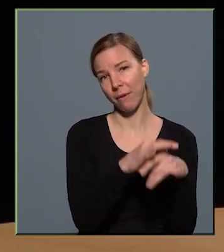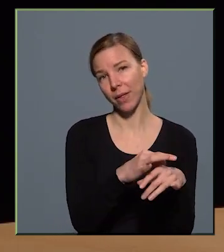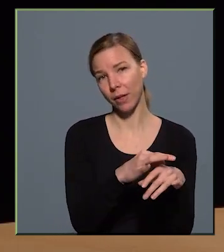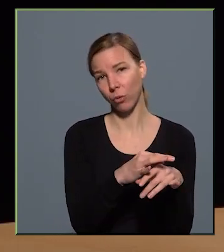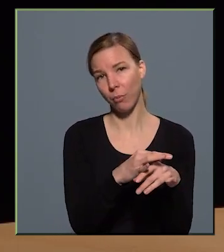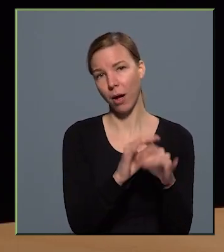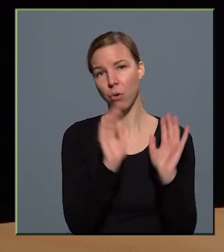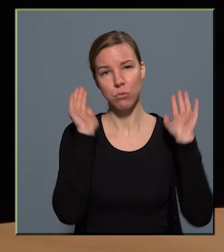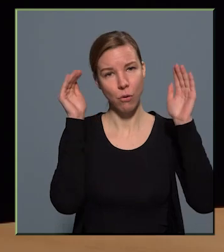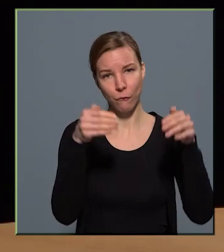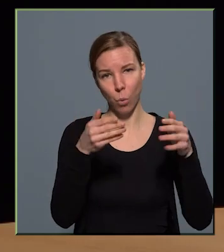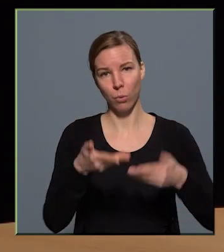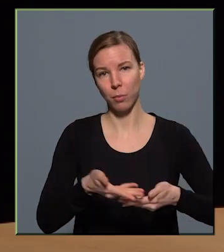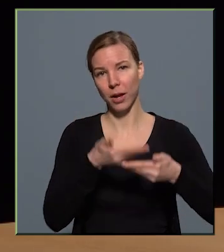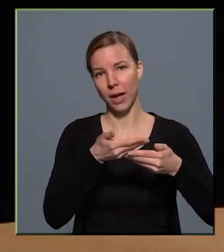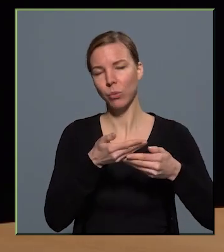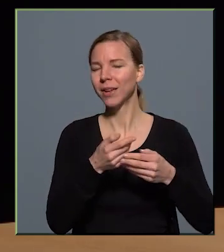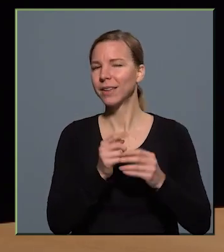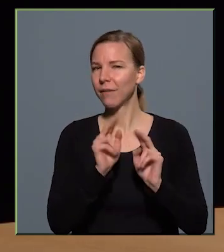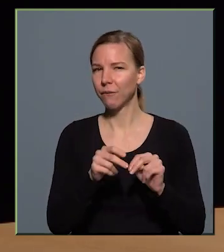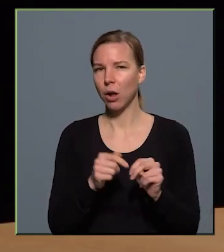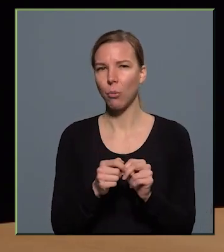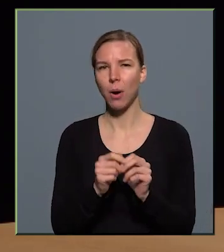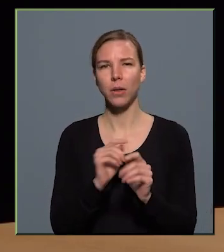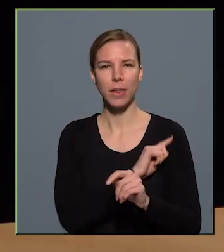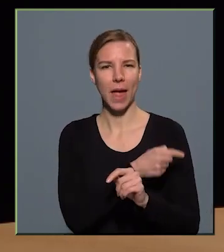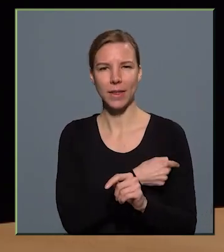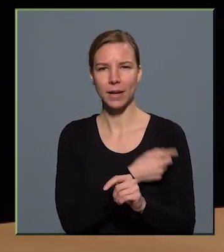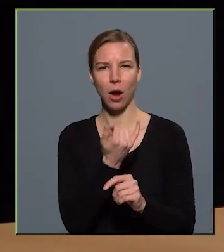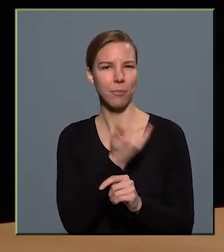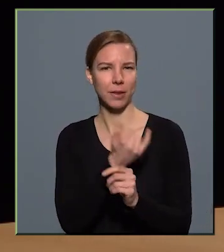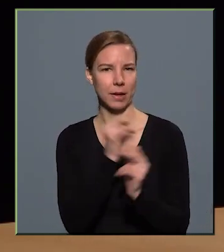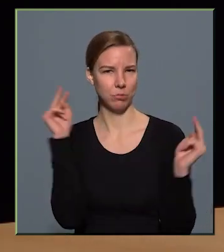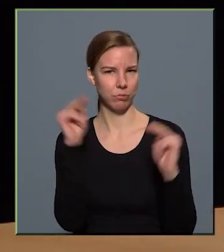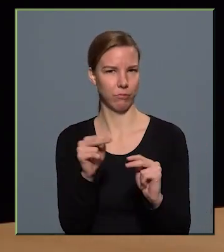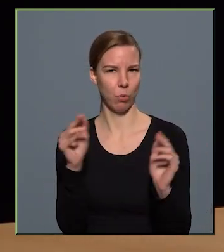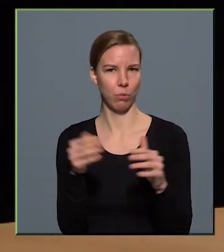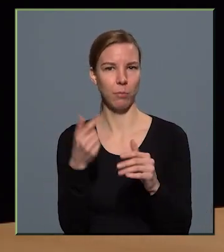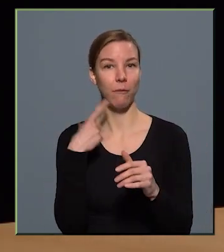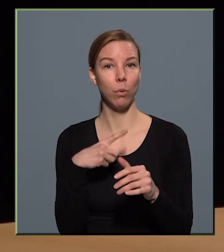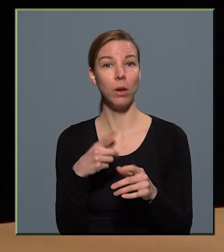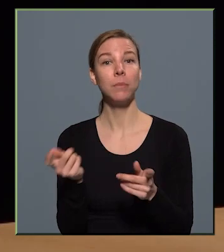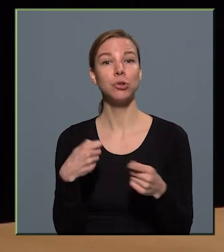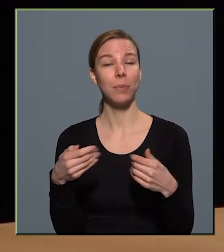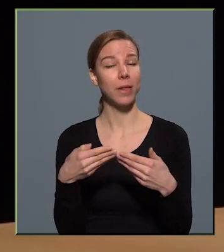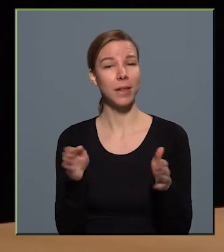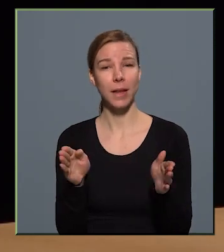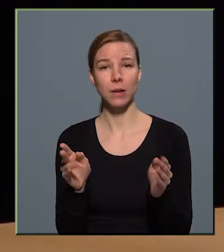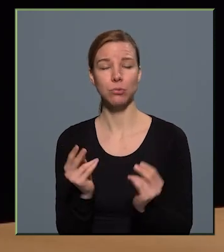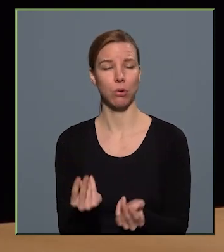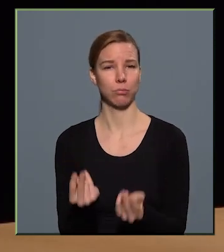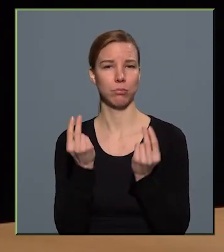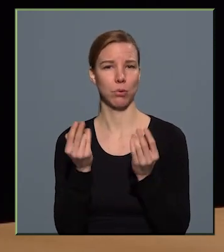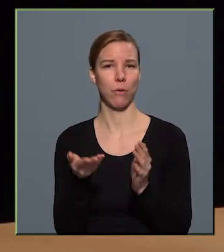hát azért az energia kisebb-nagyobb kihanyásokkal mindig is a fókuszban volt, és a piacnyitáskor különösen, hiszen ez volt az a pillanat,